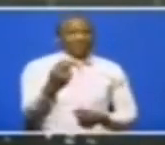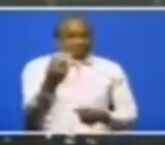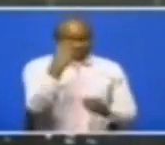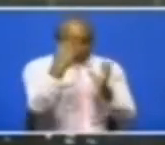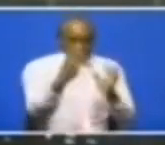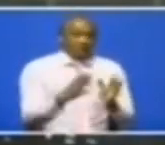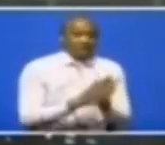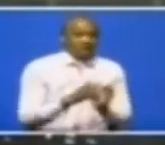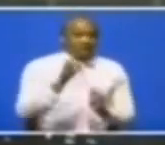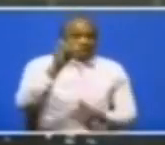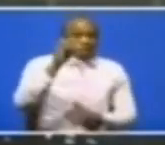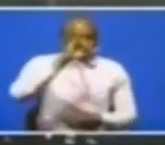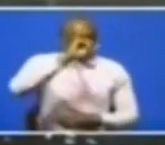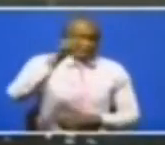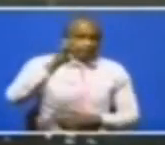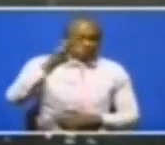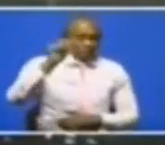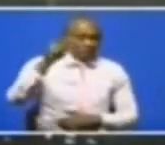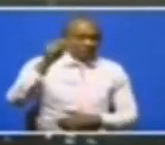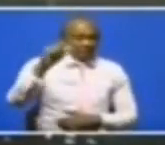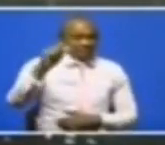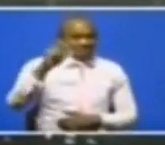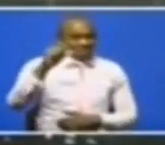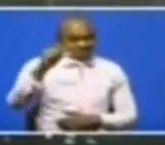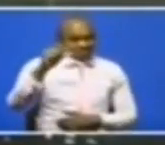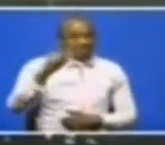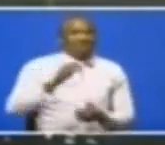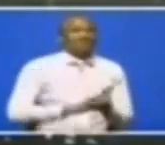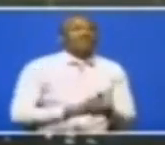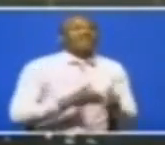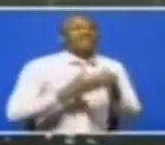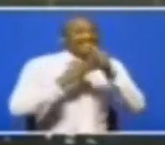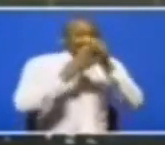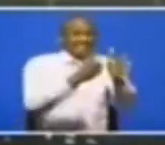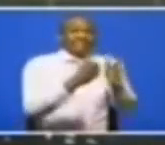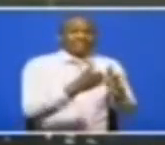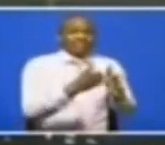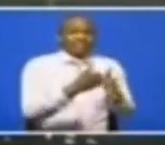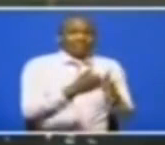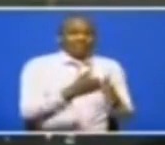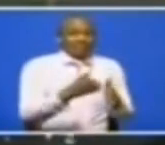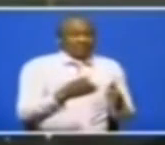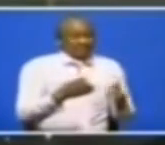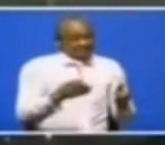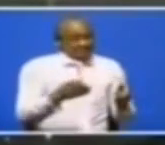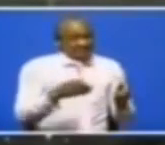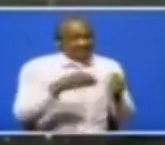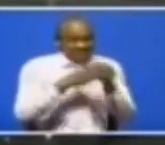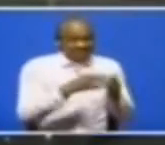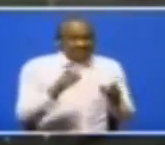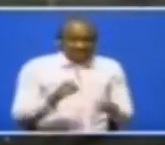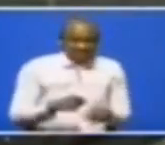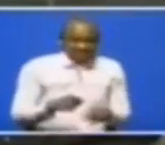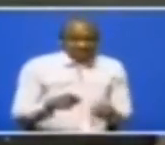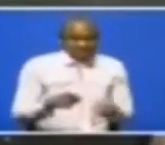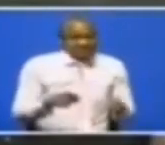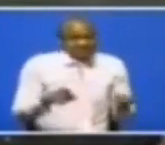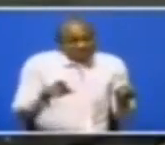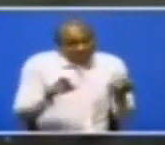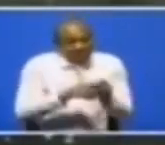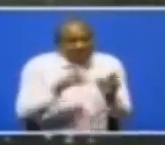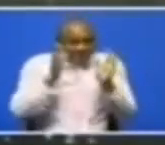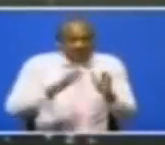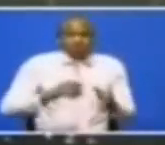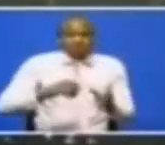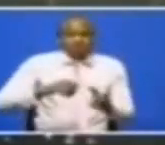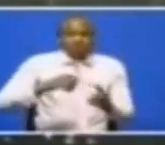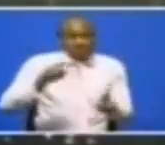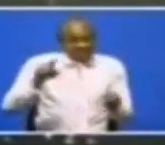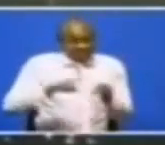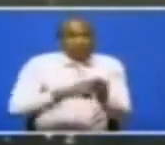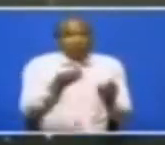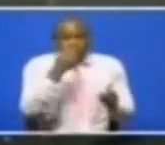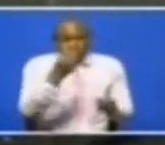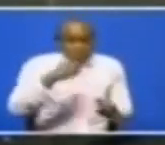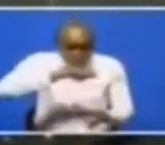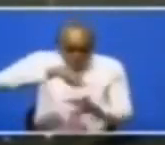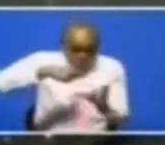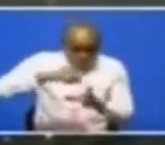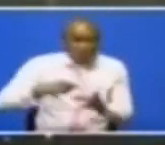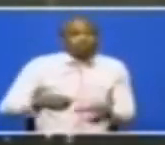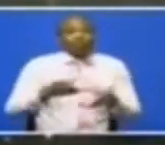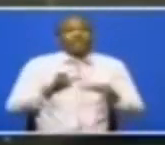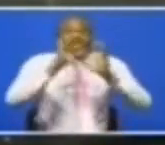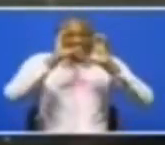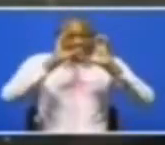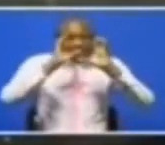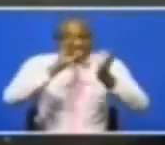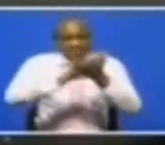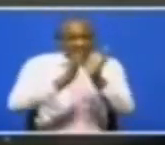wetu wajua kwamba uongozi sio kitu kama uji eti kwamba mtu anaweza akapika akakutilia kwenye kikombe